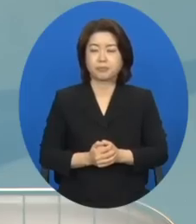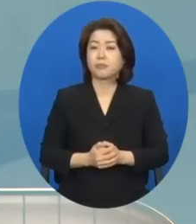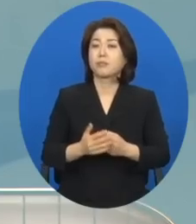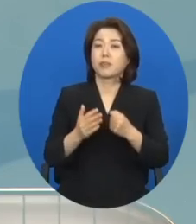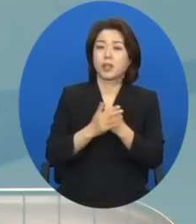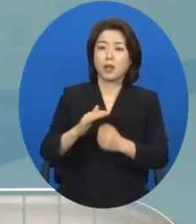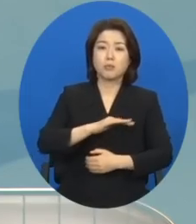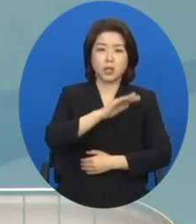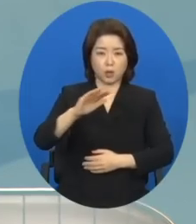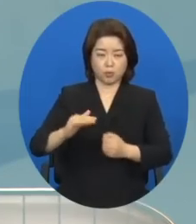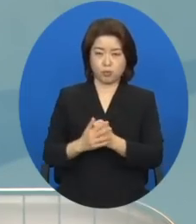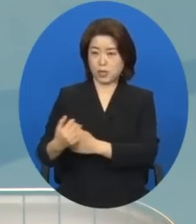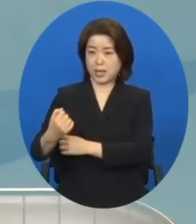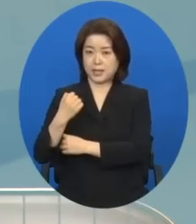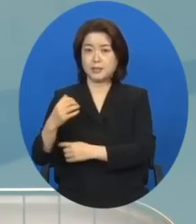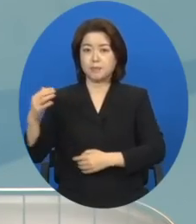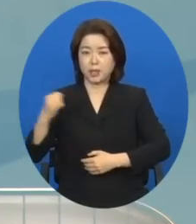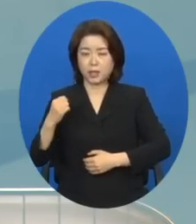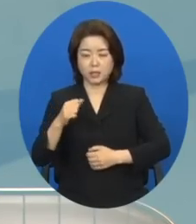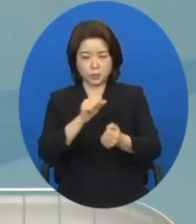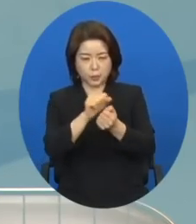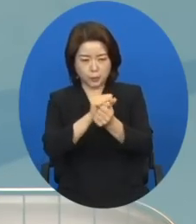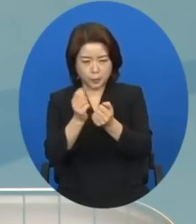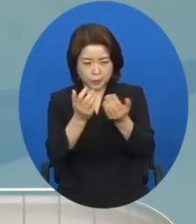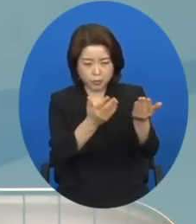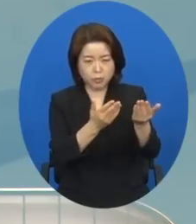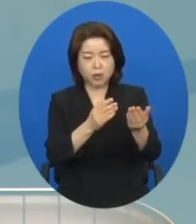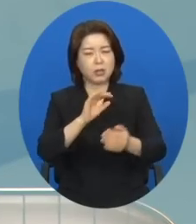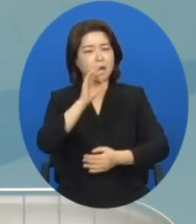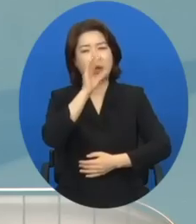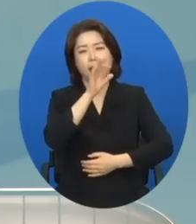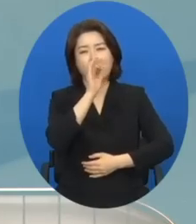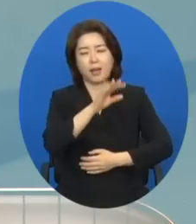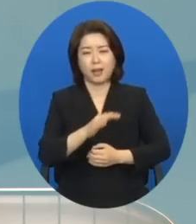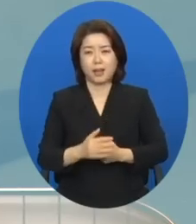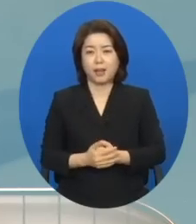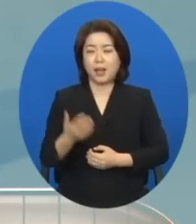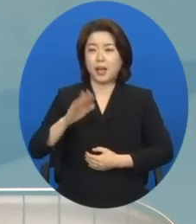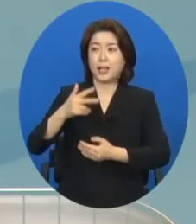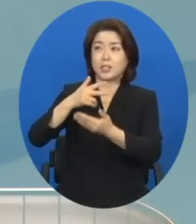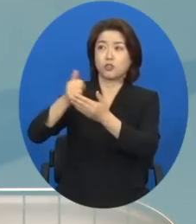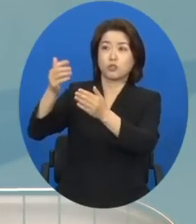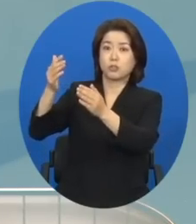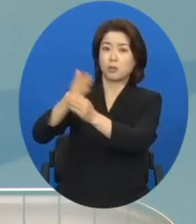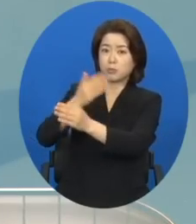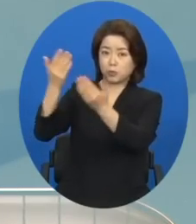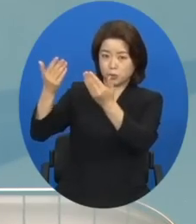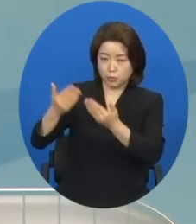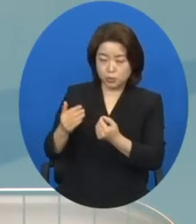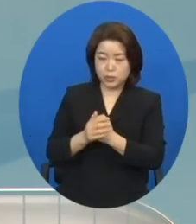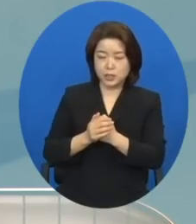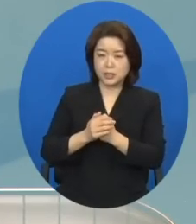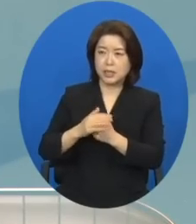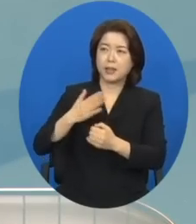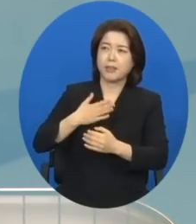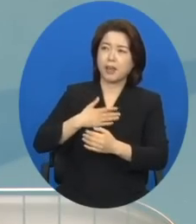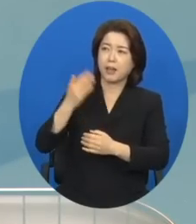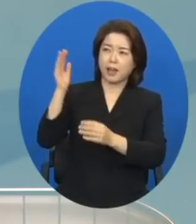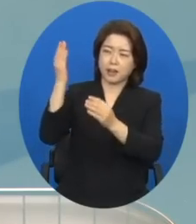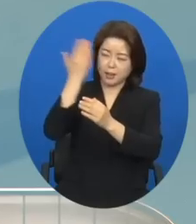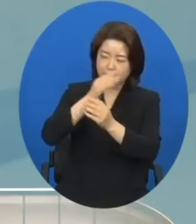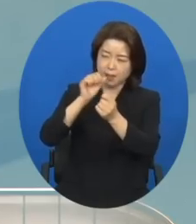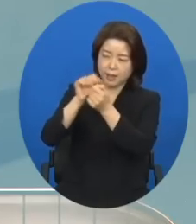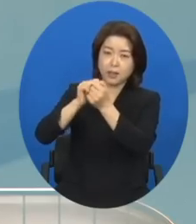그러니까 우리가 우리의 힘으로 씻는 것은 불가능한 일입니다. 그러나 주님으로부터 우리가 씻김을 받았잖아요.